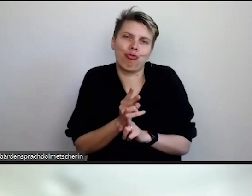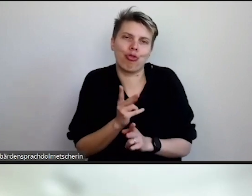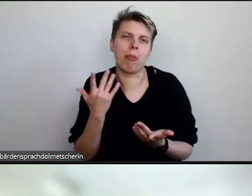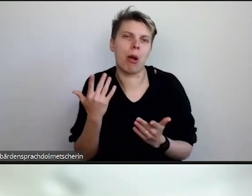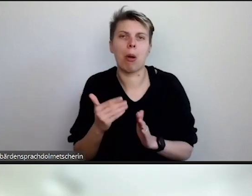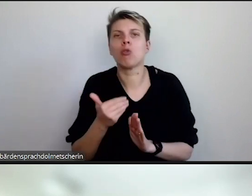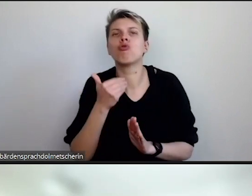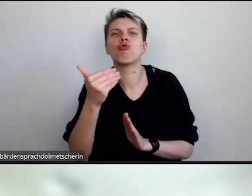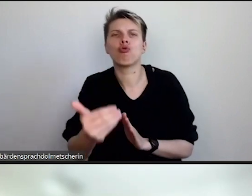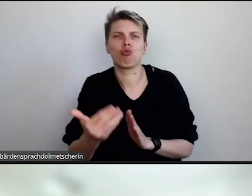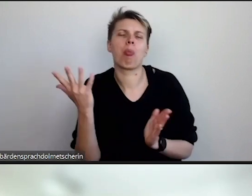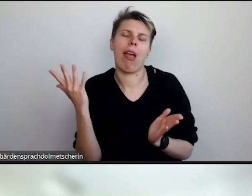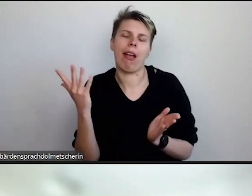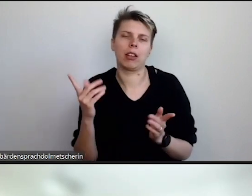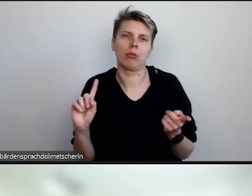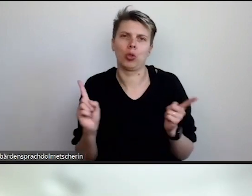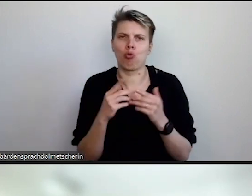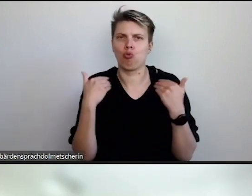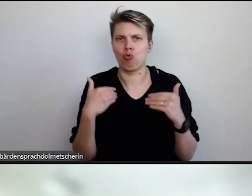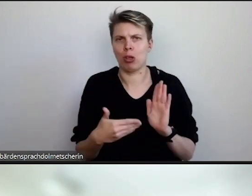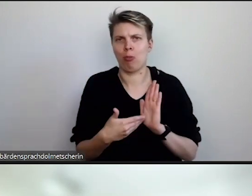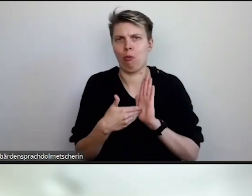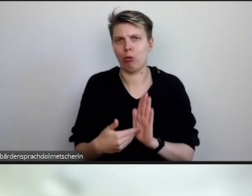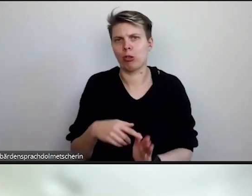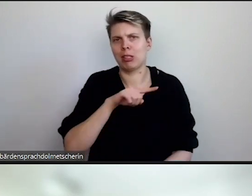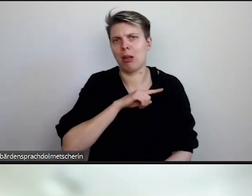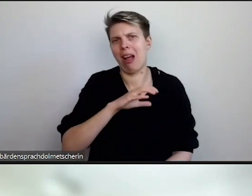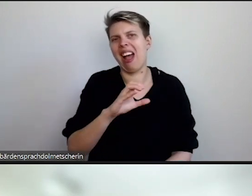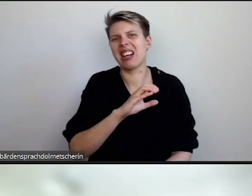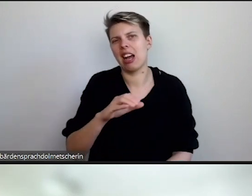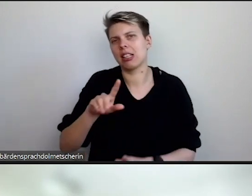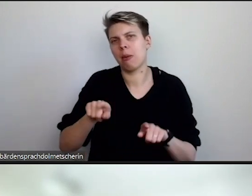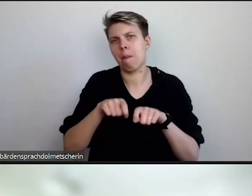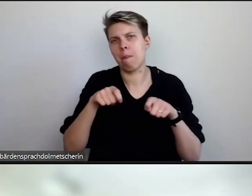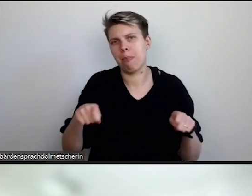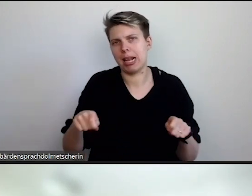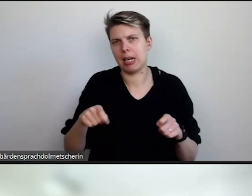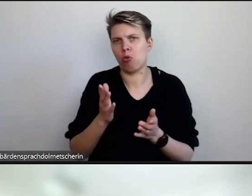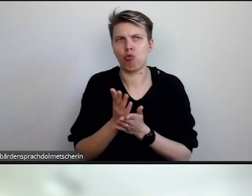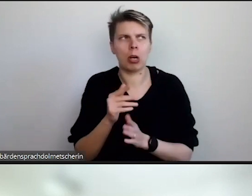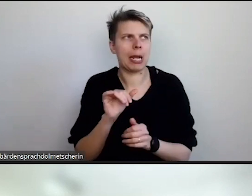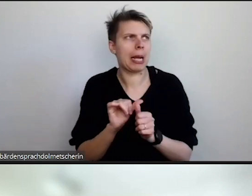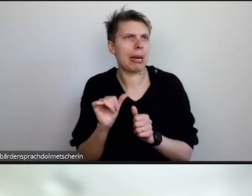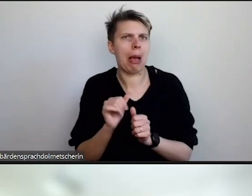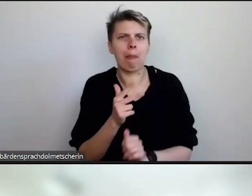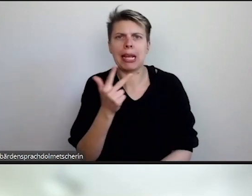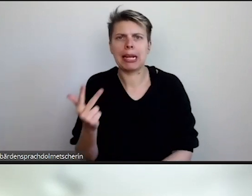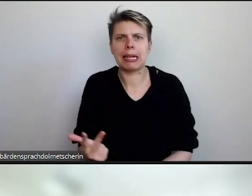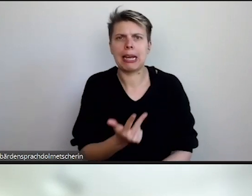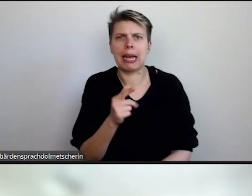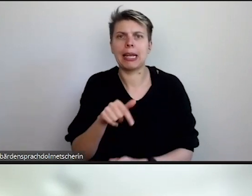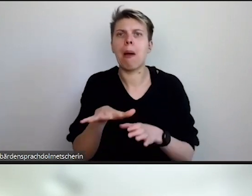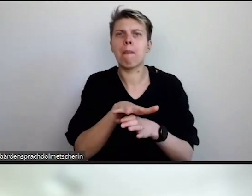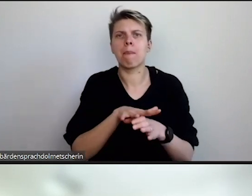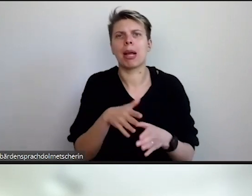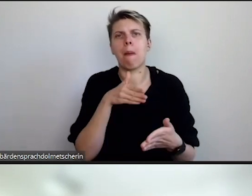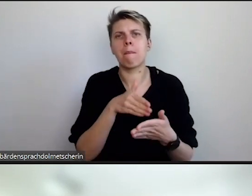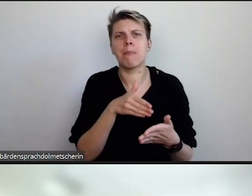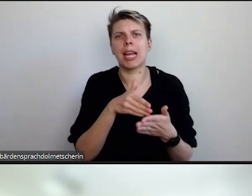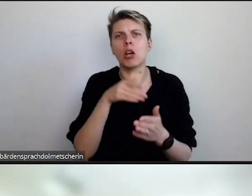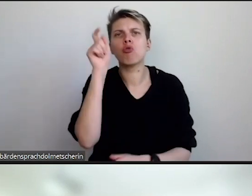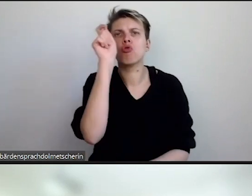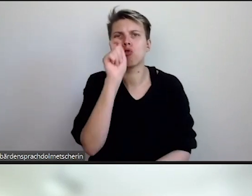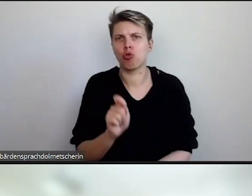Tagesordnungspunkt Vorstellung. Wie gesagt, mein Name ist Carsten Bender. Ich leite hier seit ungefähr 3 Jahren an der TU Dortmund im Bereich Behinderung und